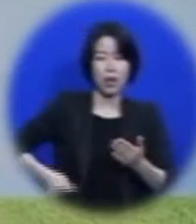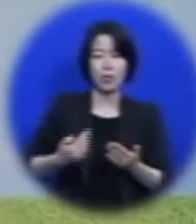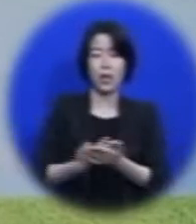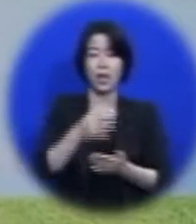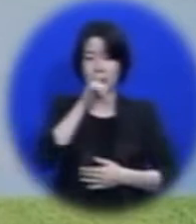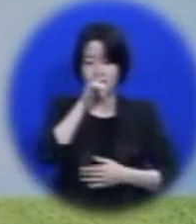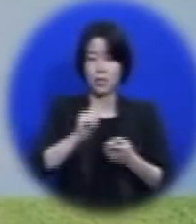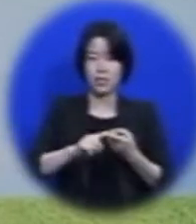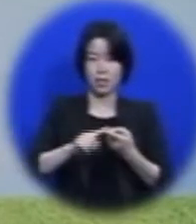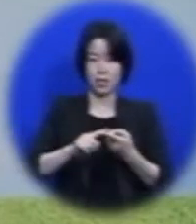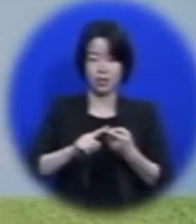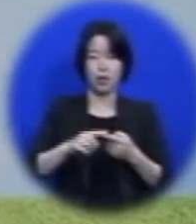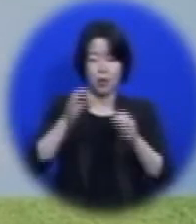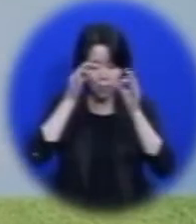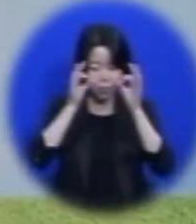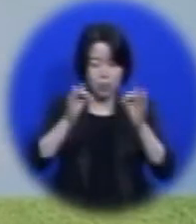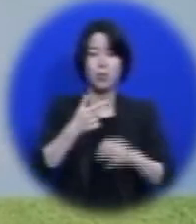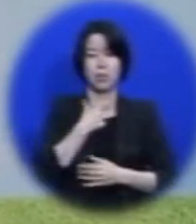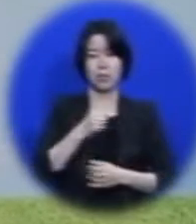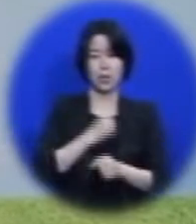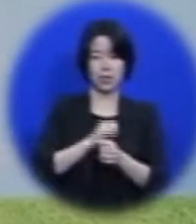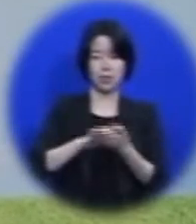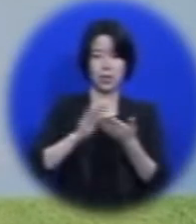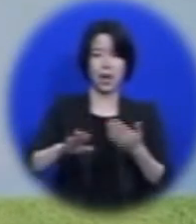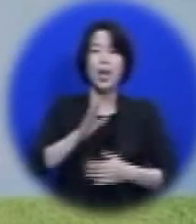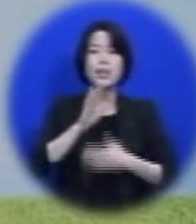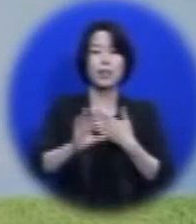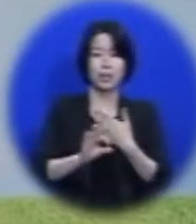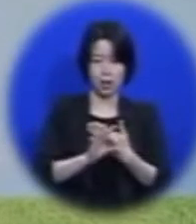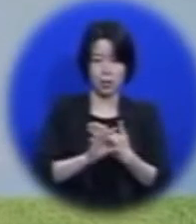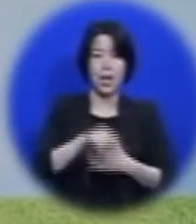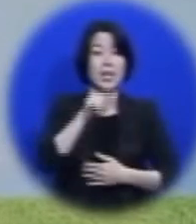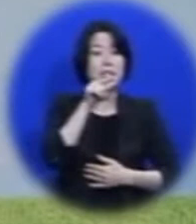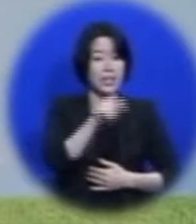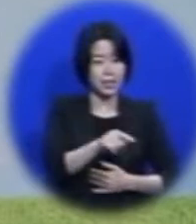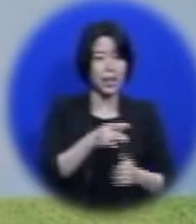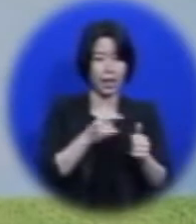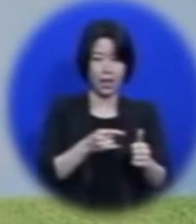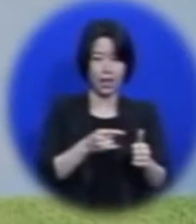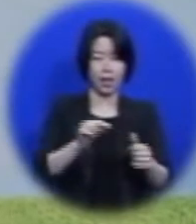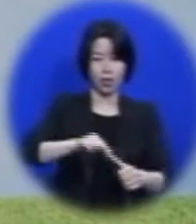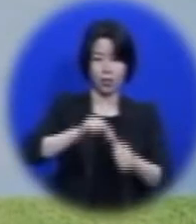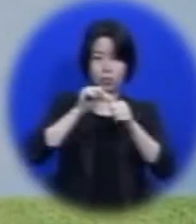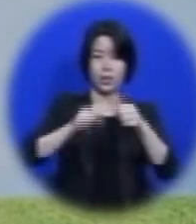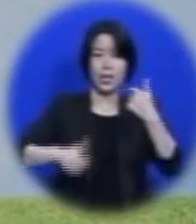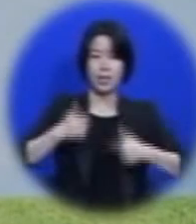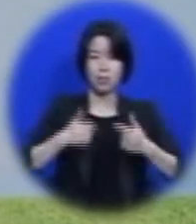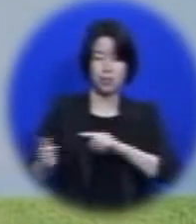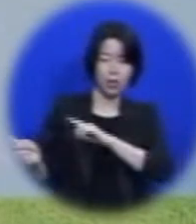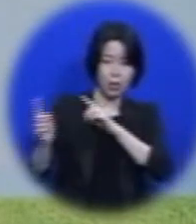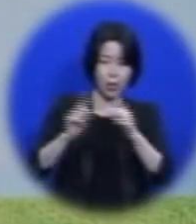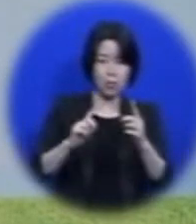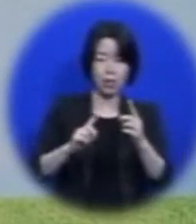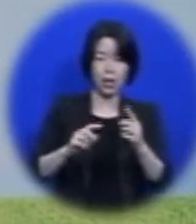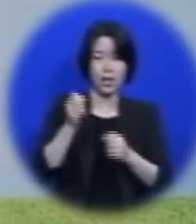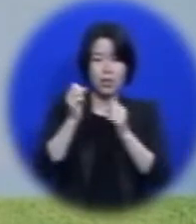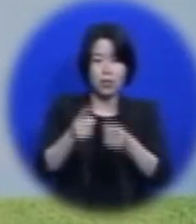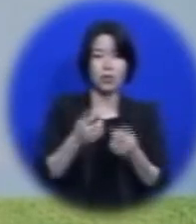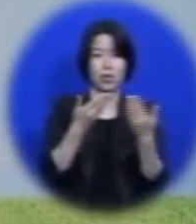있는지를 보고 싶어 하십니다. 그렇다면 하나님은 그에게 구원의 기쁨을 회복할 기회를